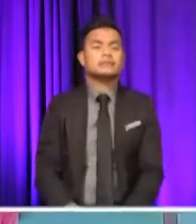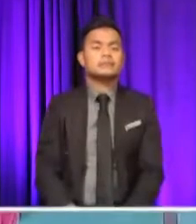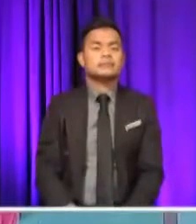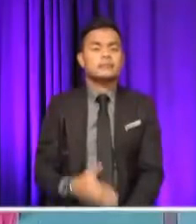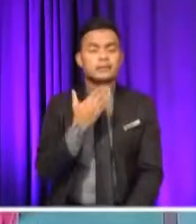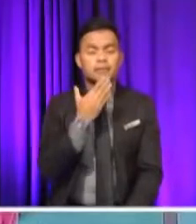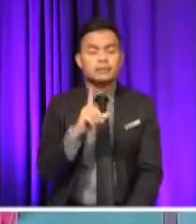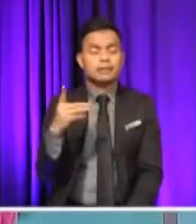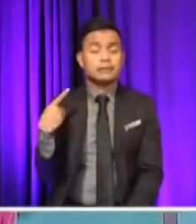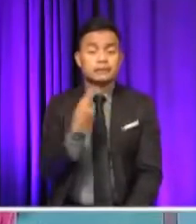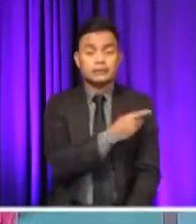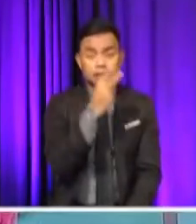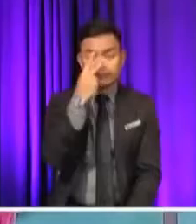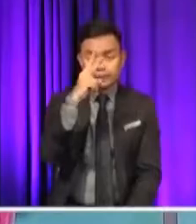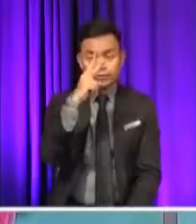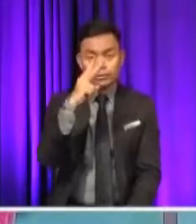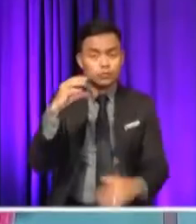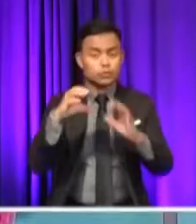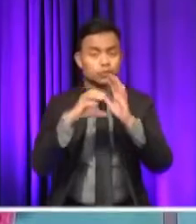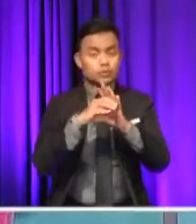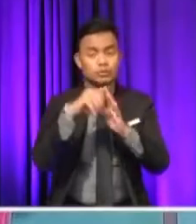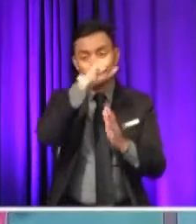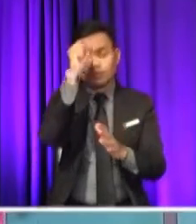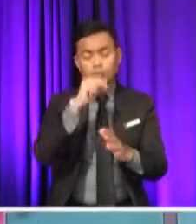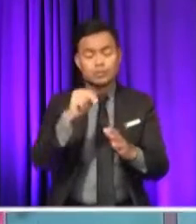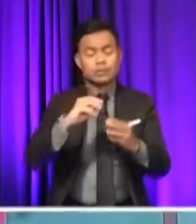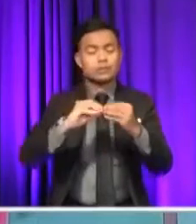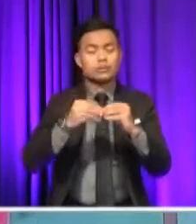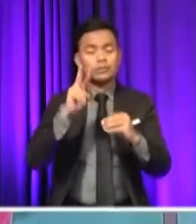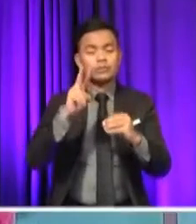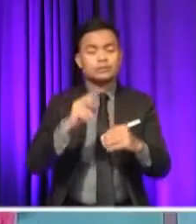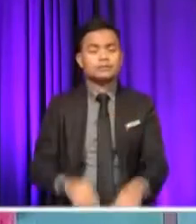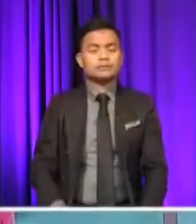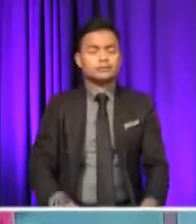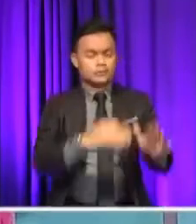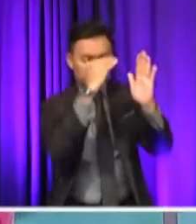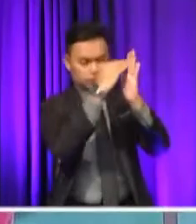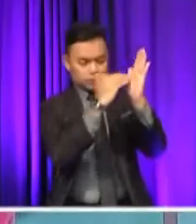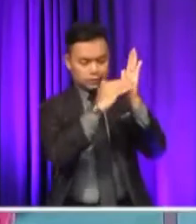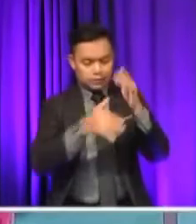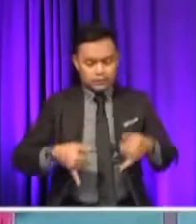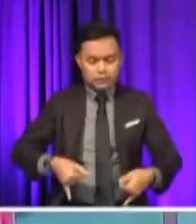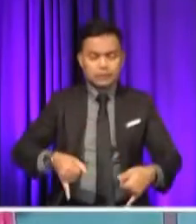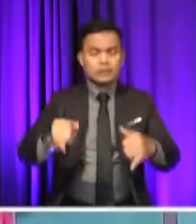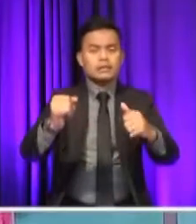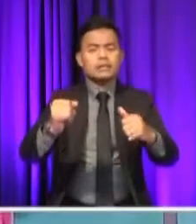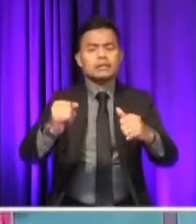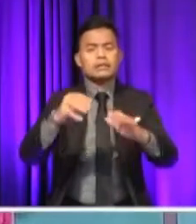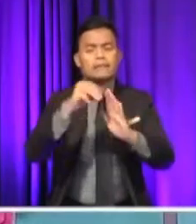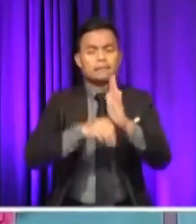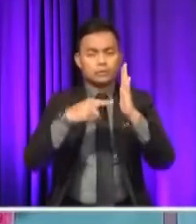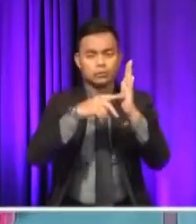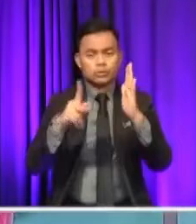tengok contoh soalan yang kedua. Okey, carta alir di bawah menunjukkan 3 peringkat pembekalan tenaga